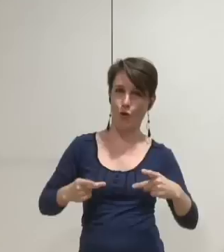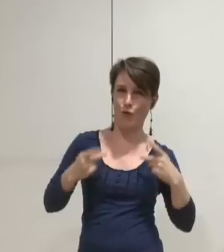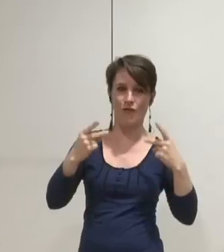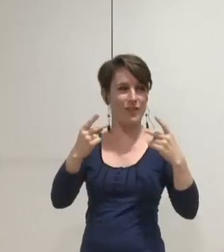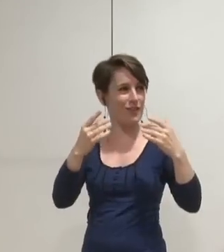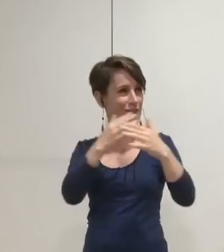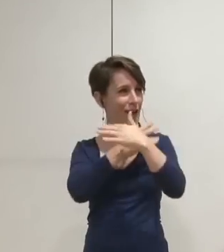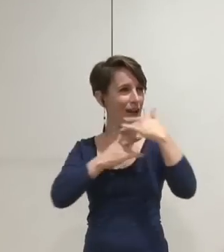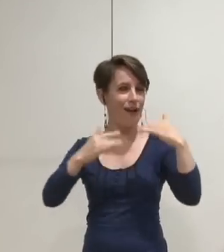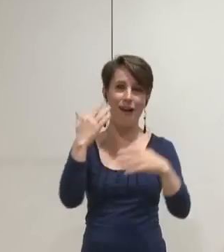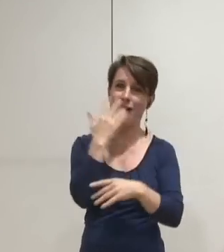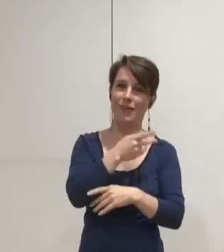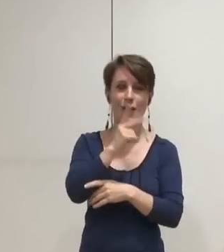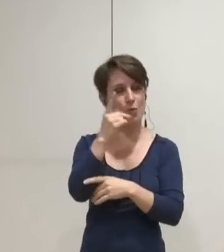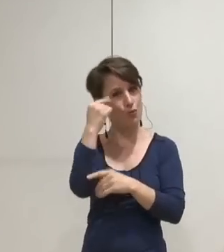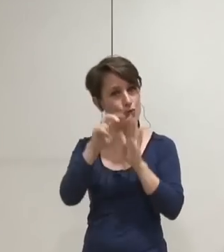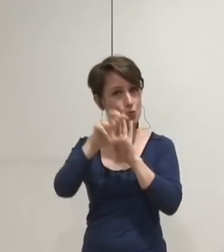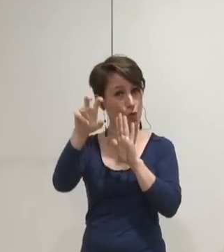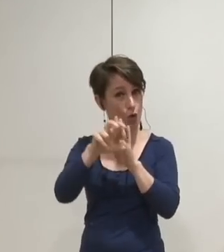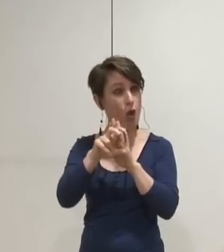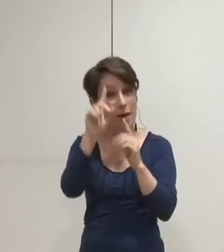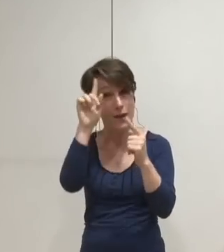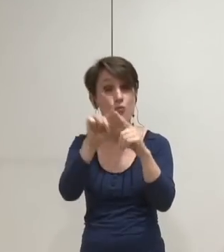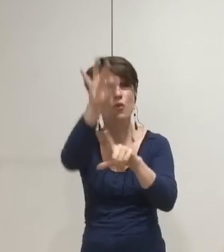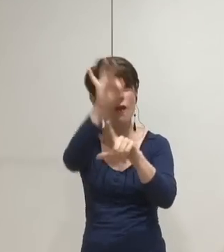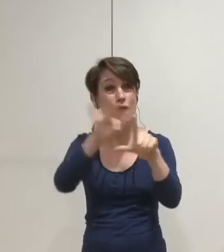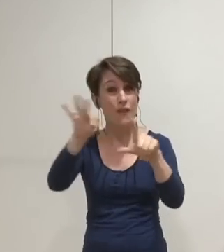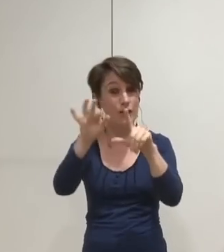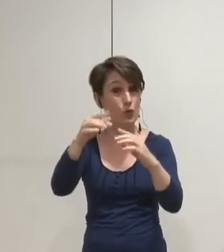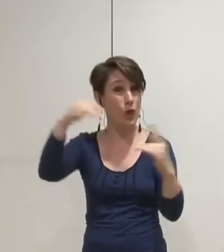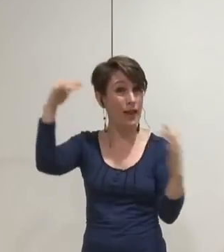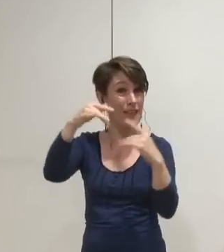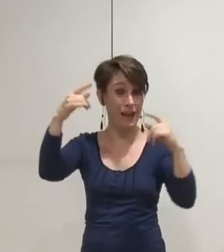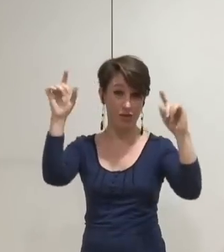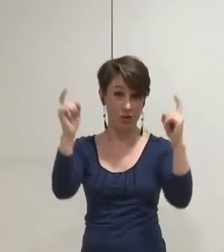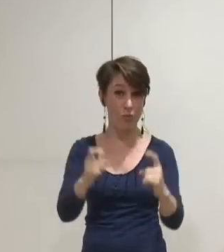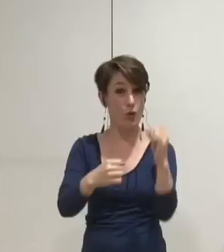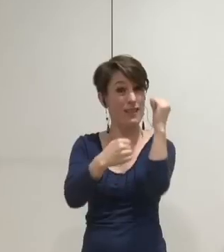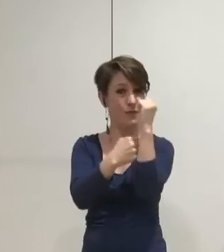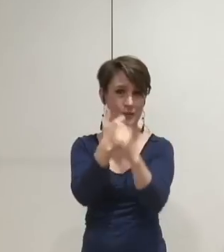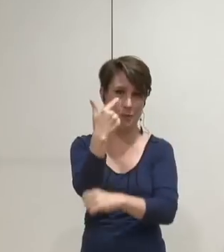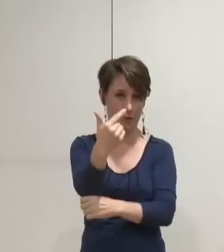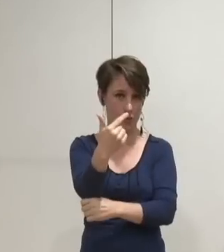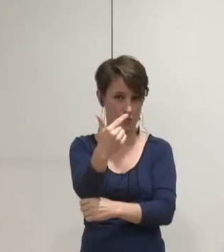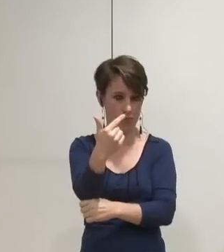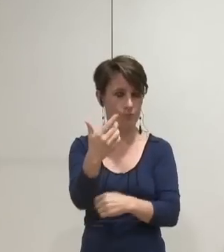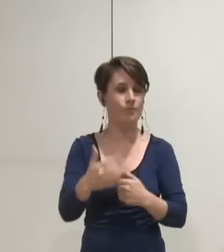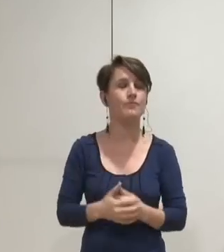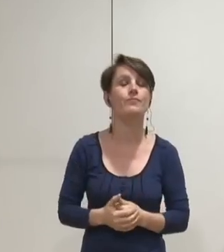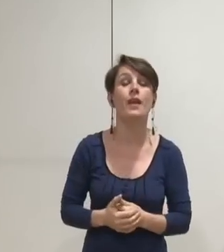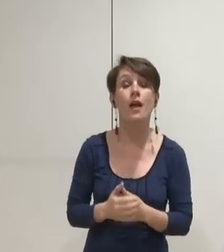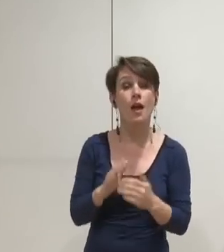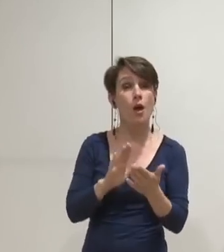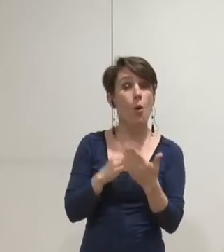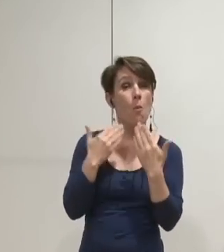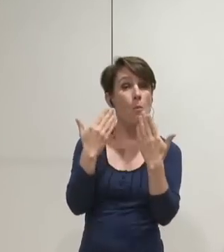en divisant par de la facture énergétique de la ville cette proposition date de